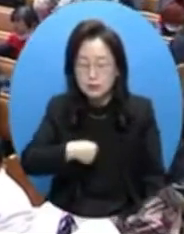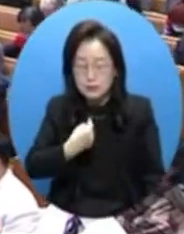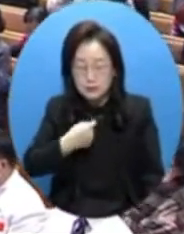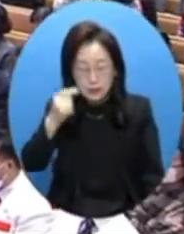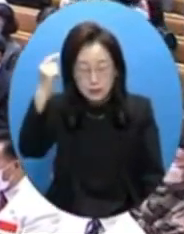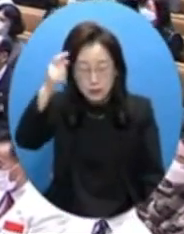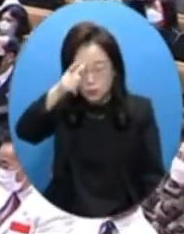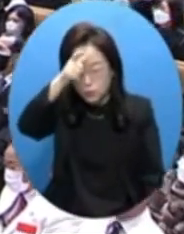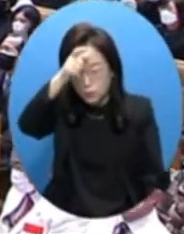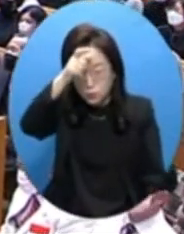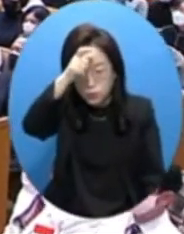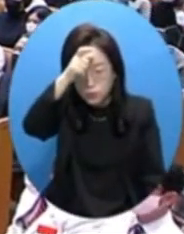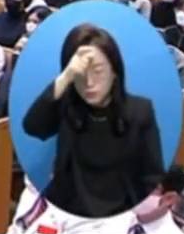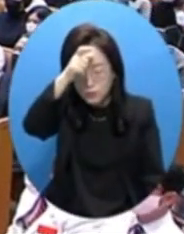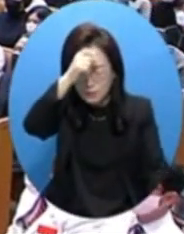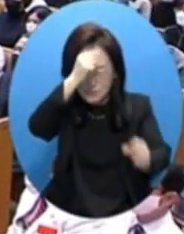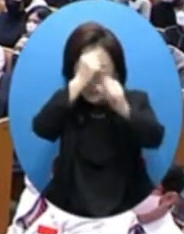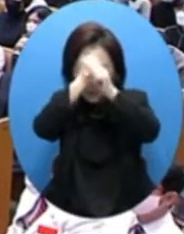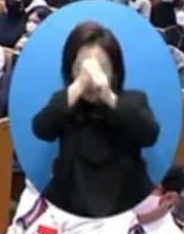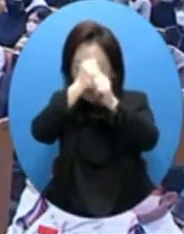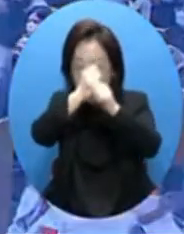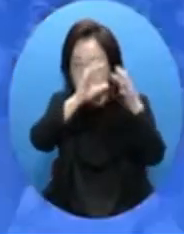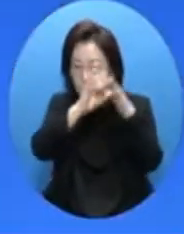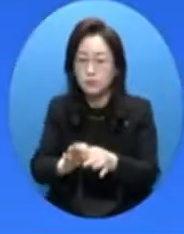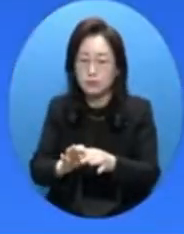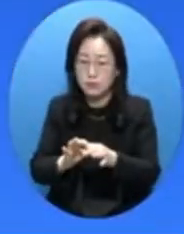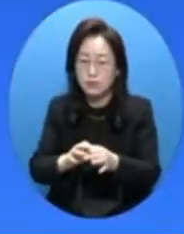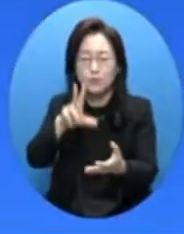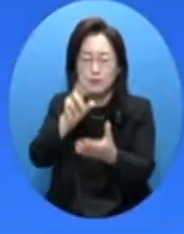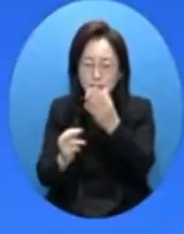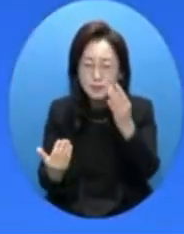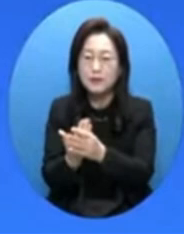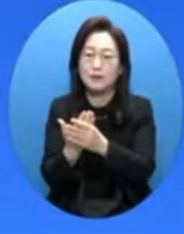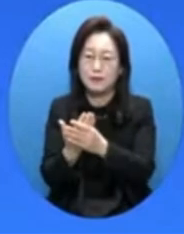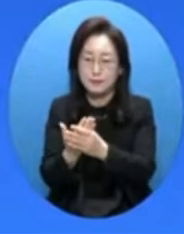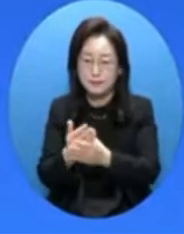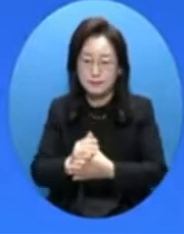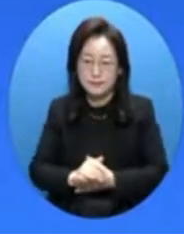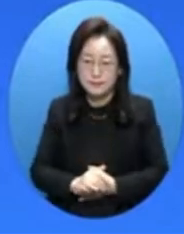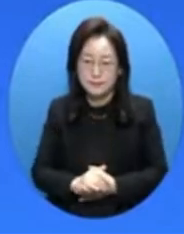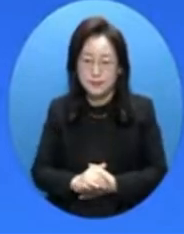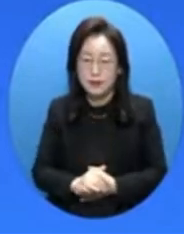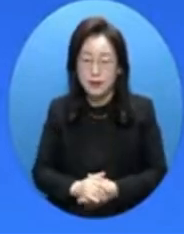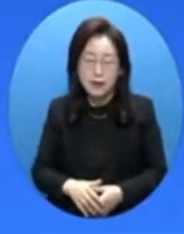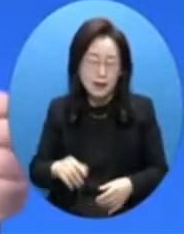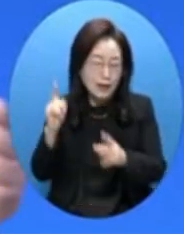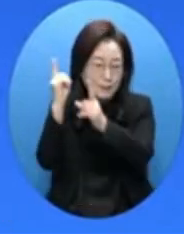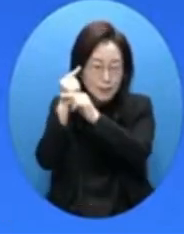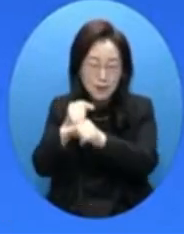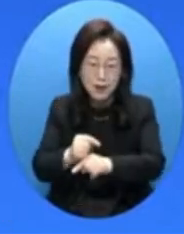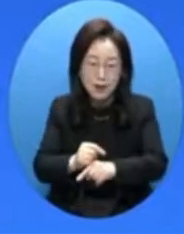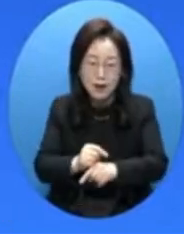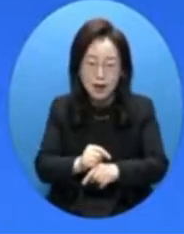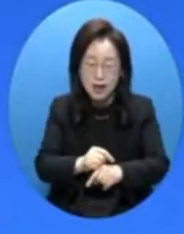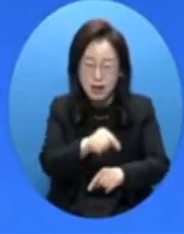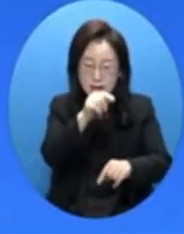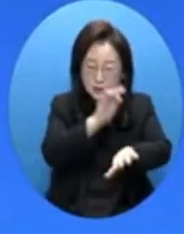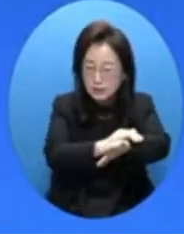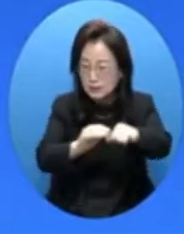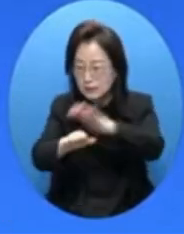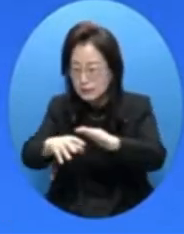고집을 놓지 않고 있기 때문에 많은 문제가 생겨나고 있는 것입니다 매일 진보와